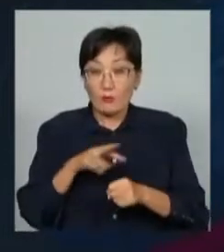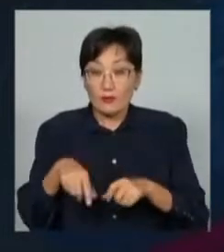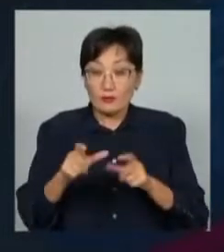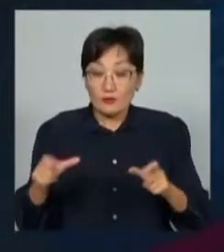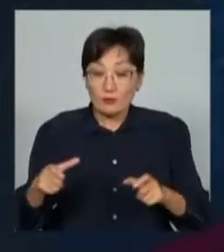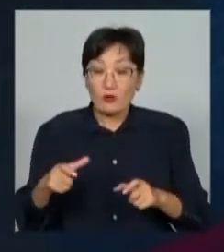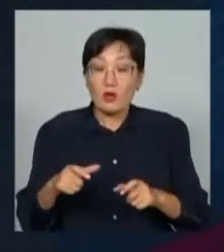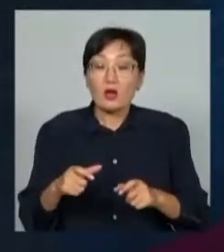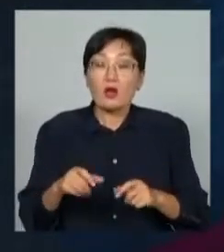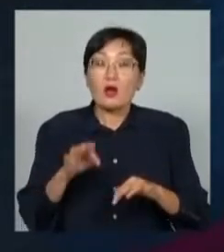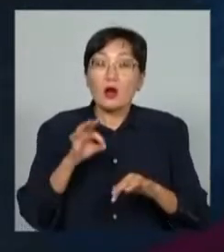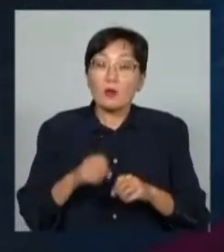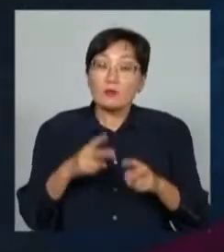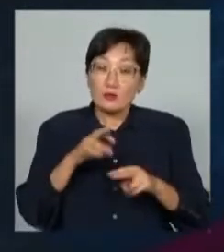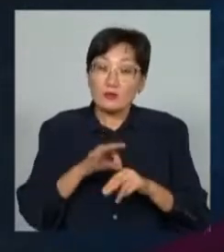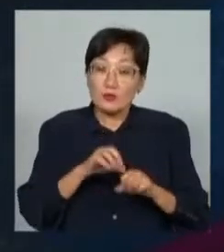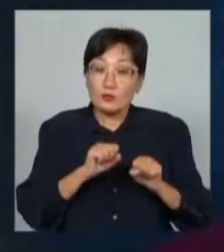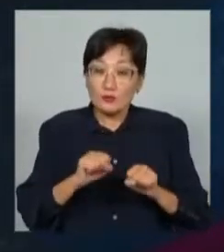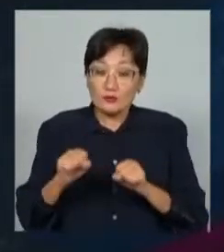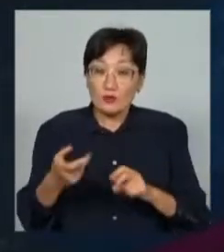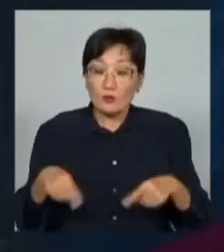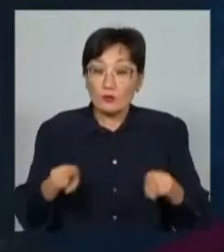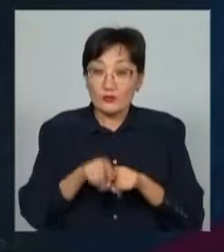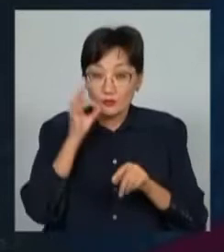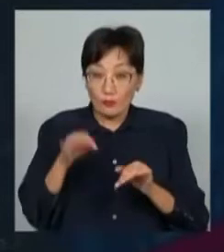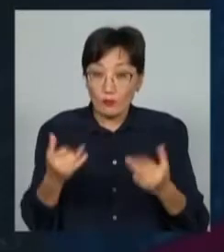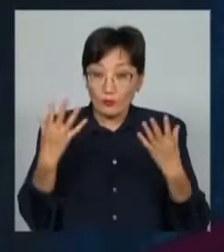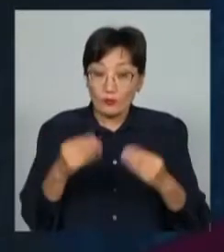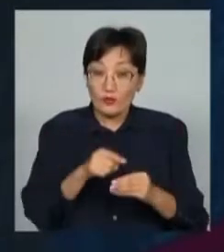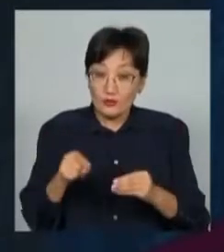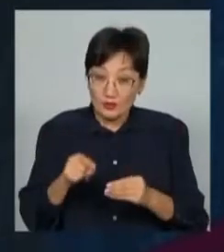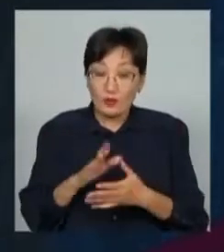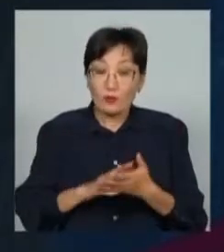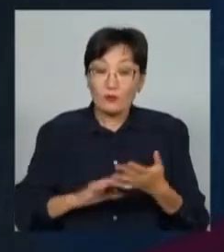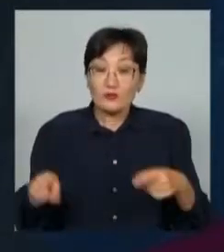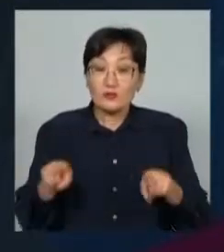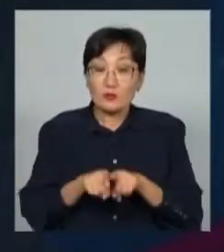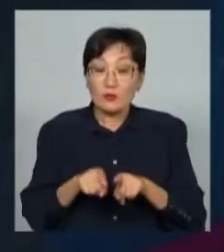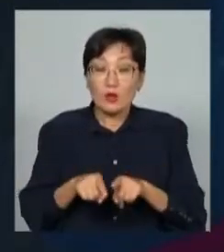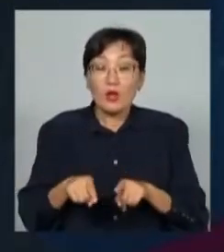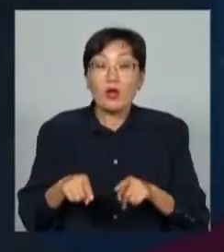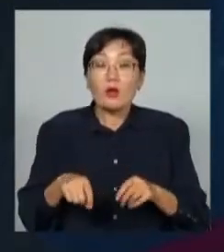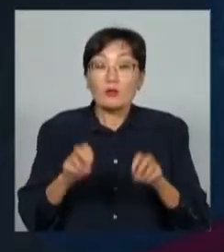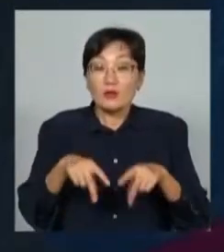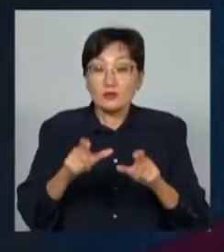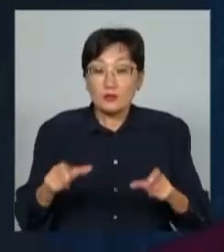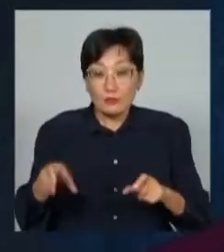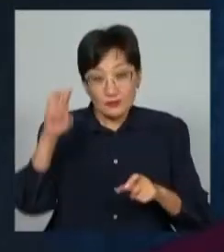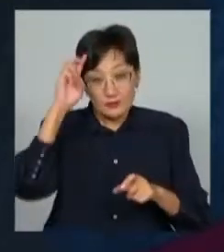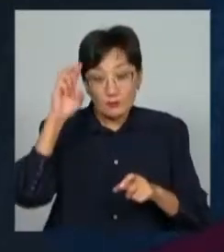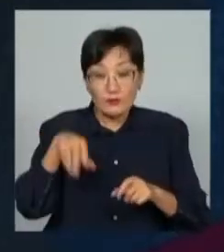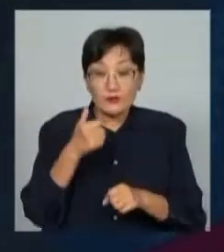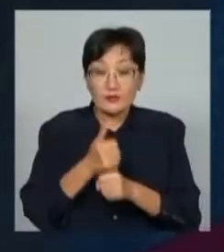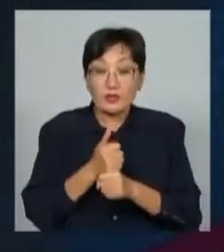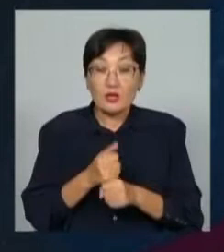жанды шешектен арашылап қалды. Ұтымды тәжірибе осылайша бүгінгі күнге дейін жетті. Осылай деген дінтанушы мамандар еліміздегі